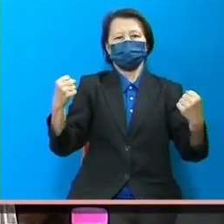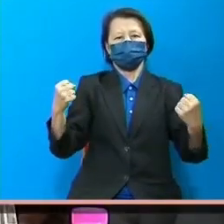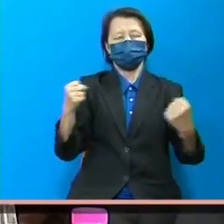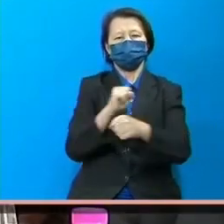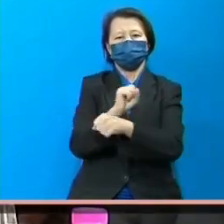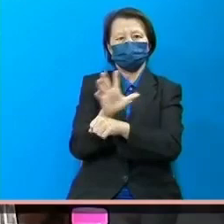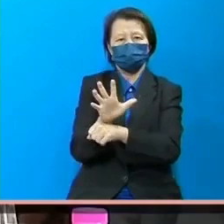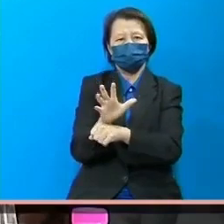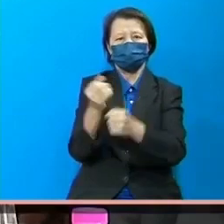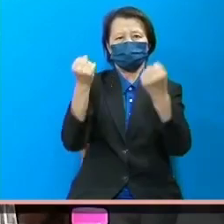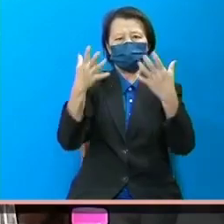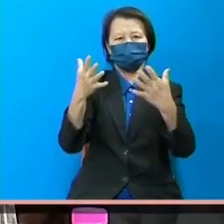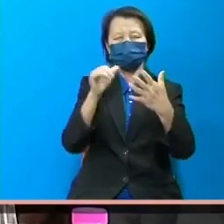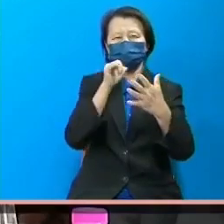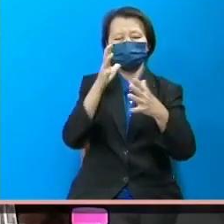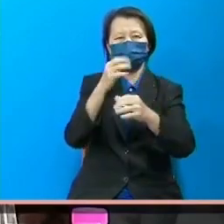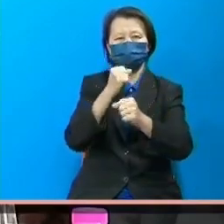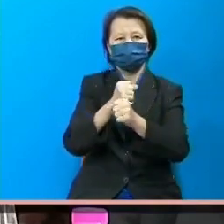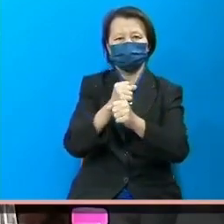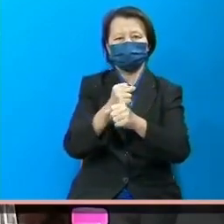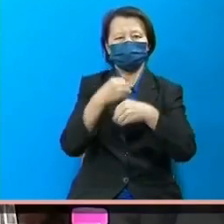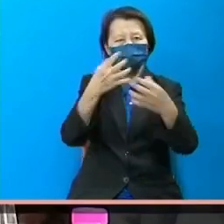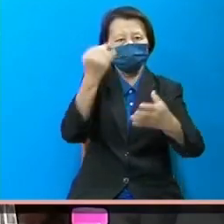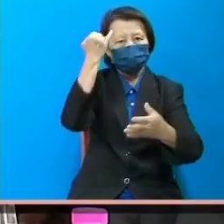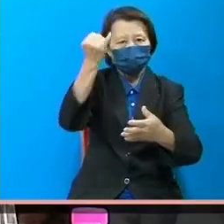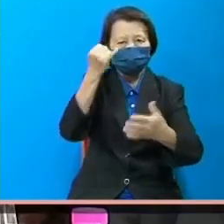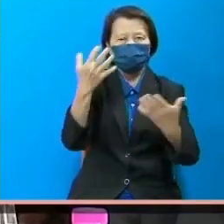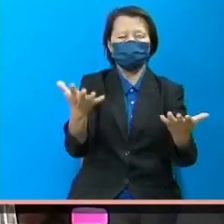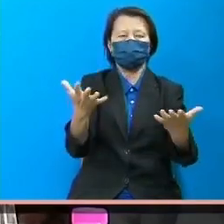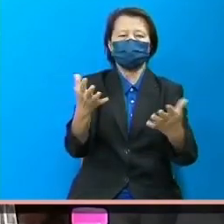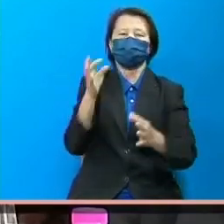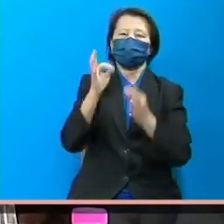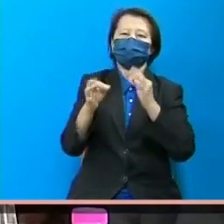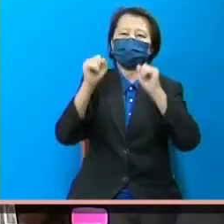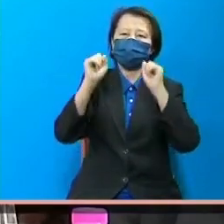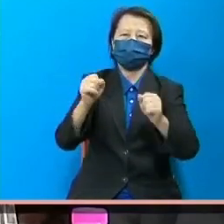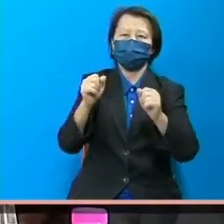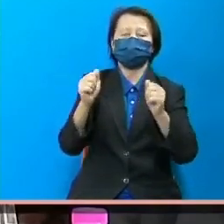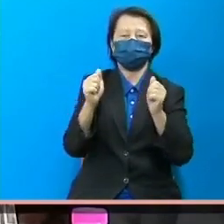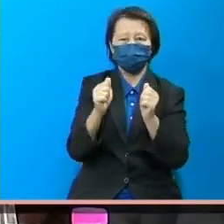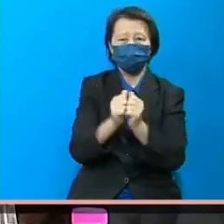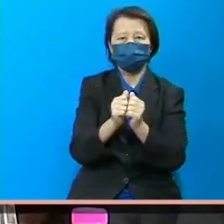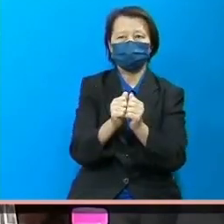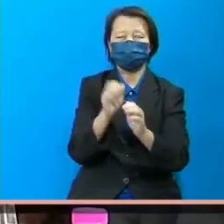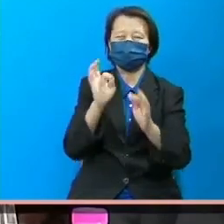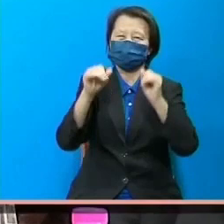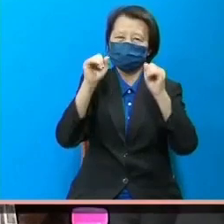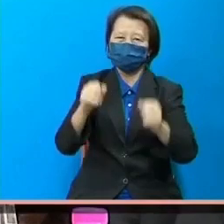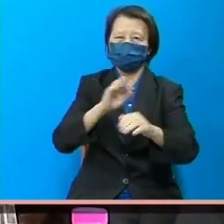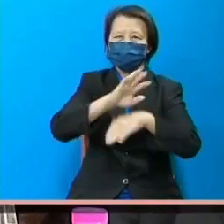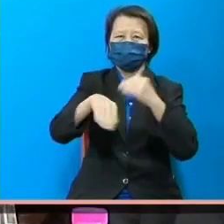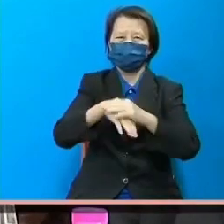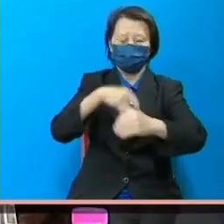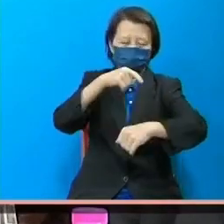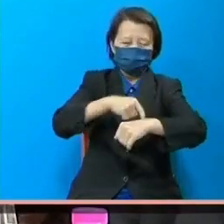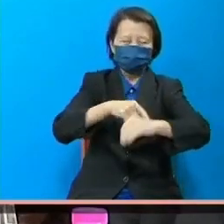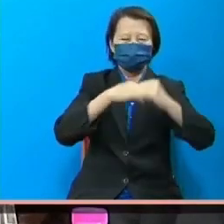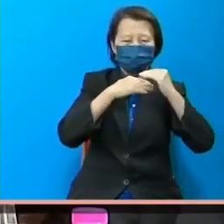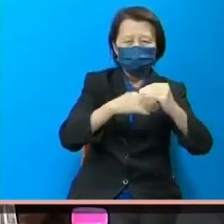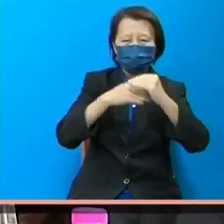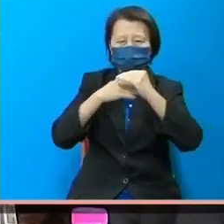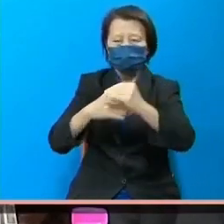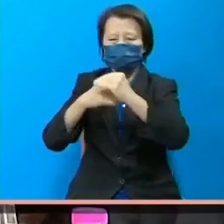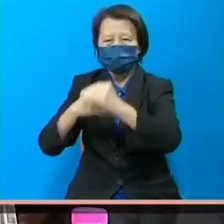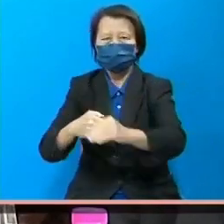juga ramai yang tak dapat menyampaikan pandangan. Jadi kalau boleh dengan semua perbatasan waktu